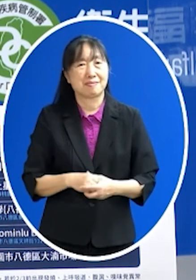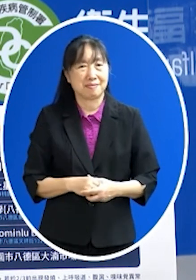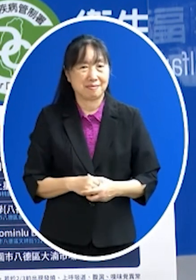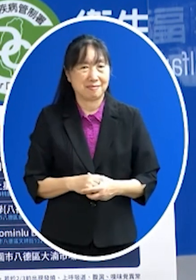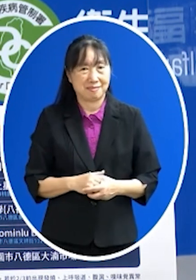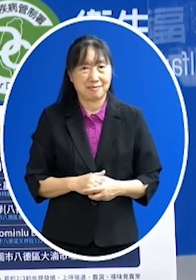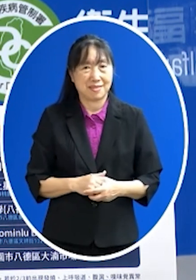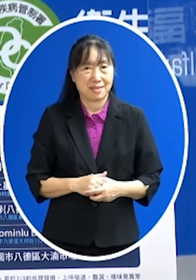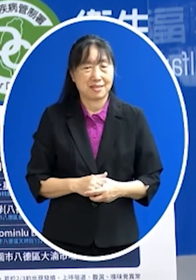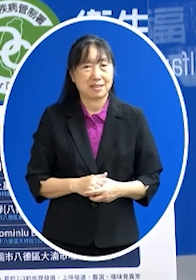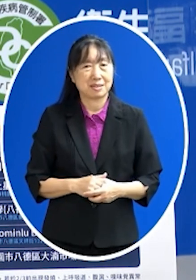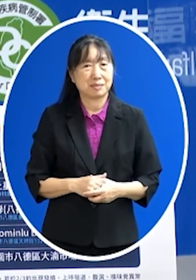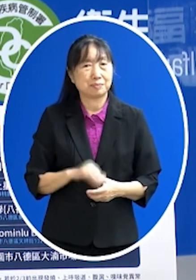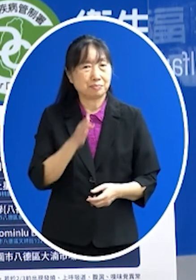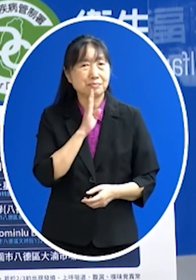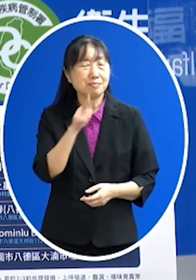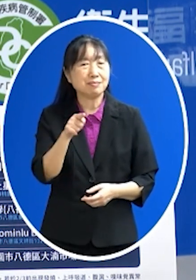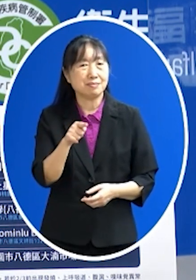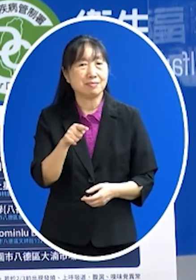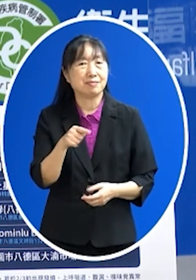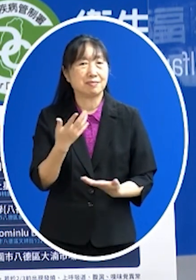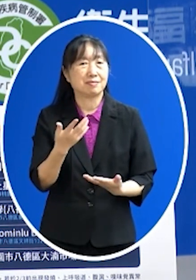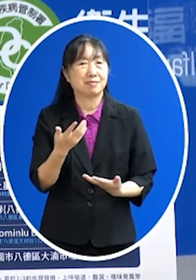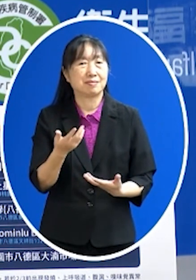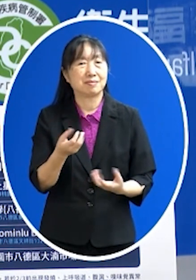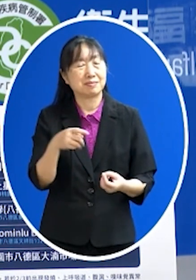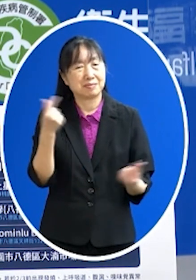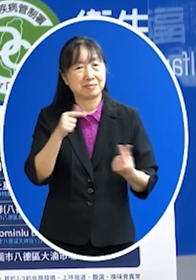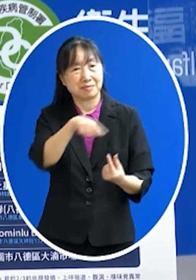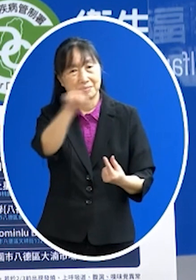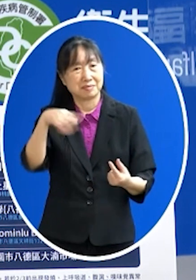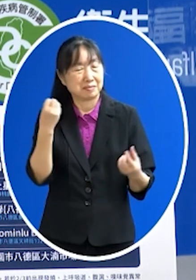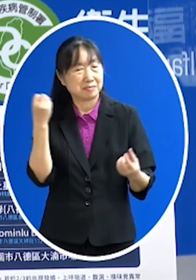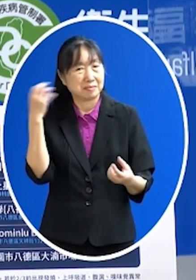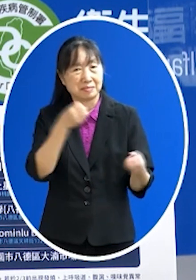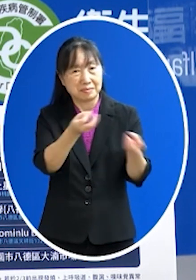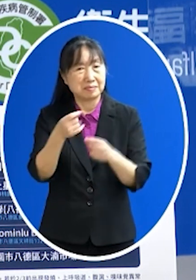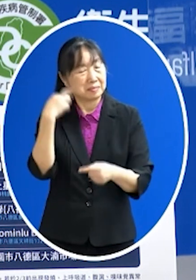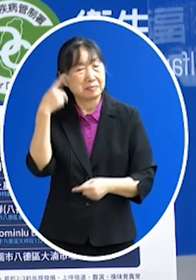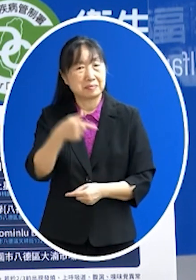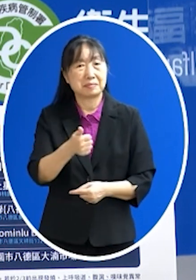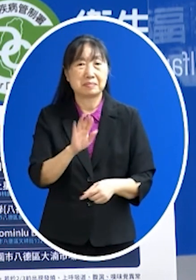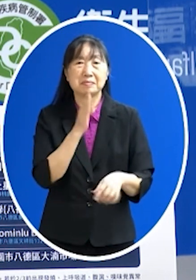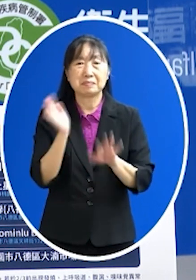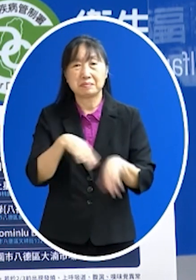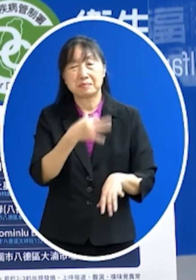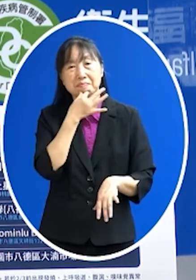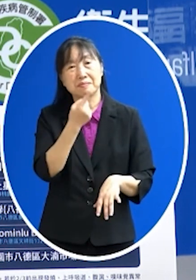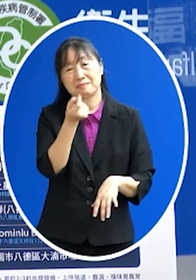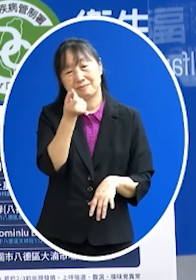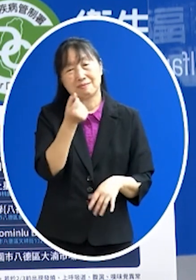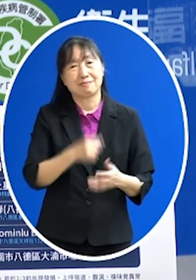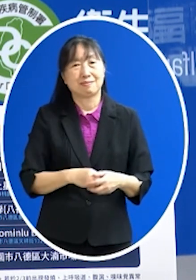了哈，啊，但是它的效益就是能把不会跳开北半，啊，等于风险没有那么大。我们居家隔离的人